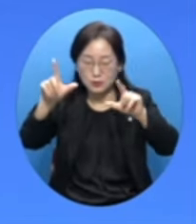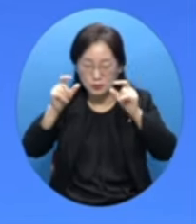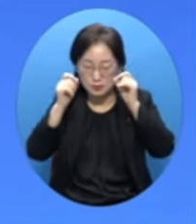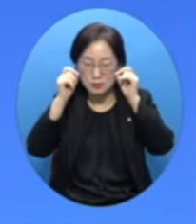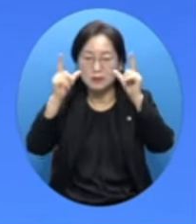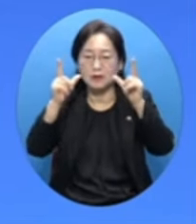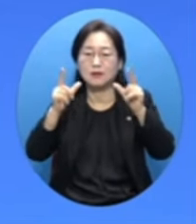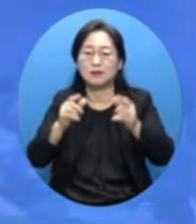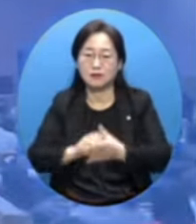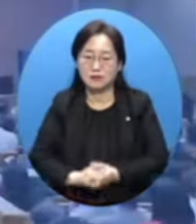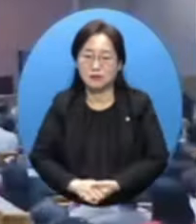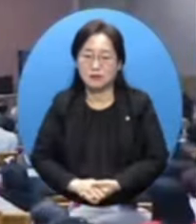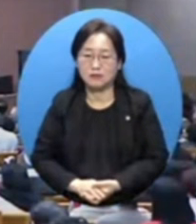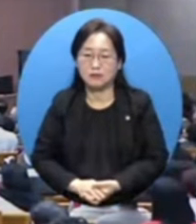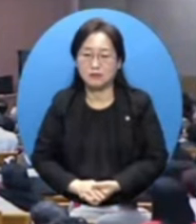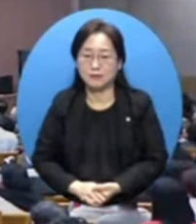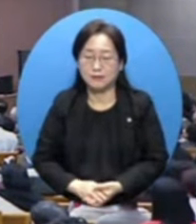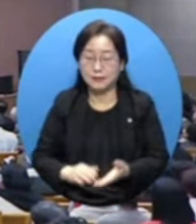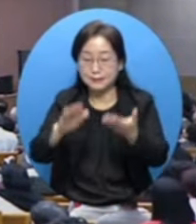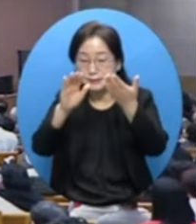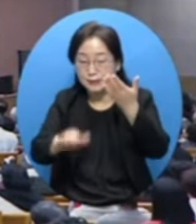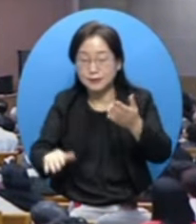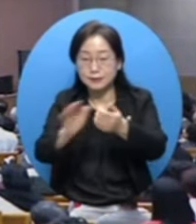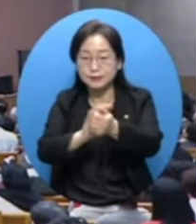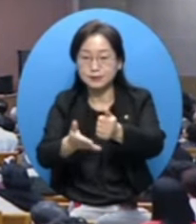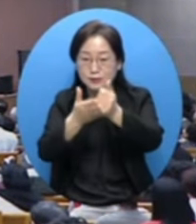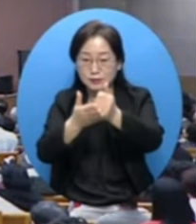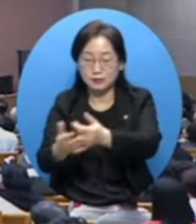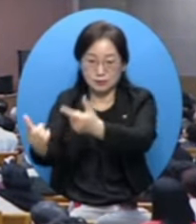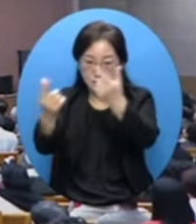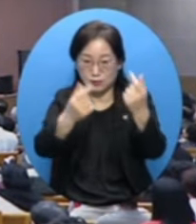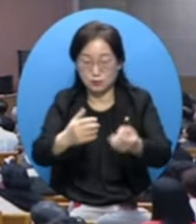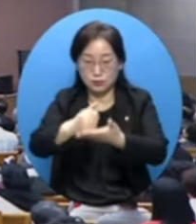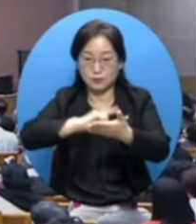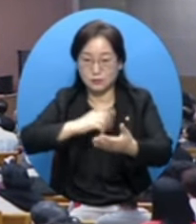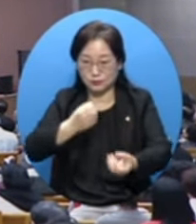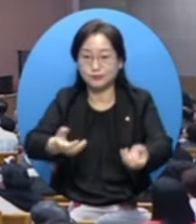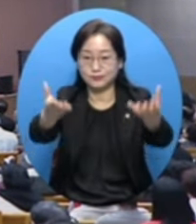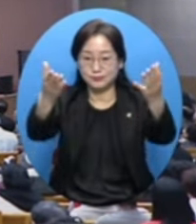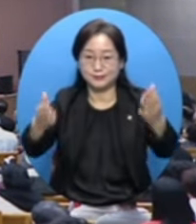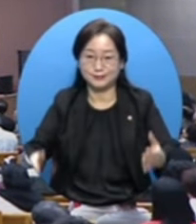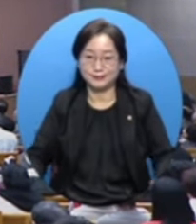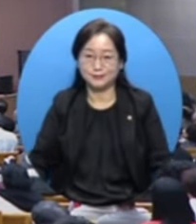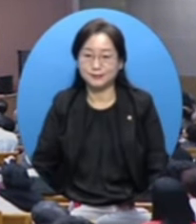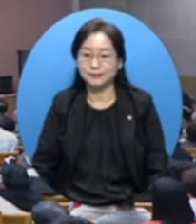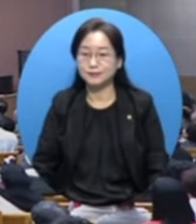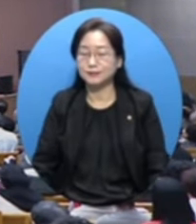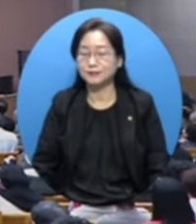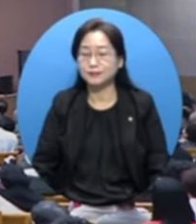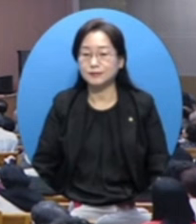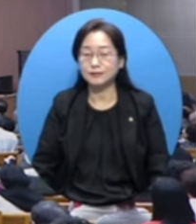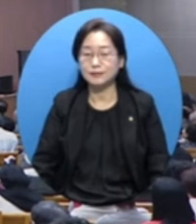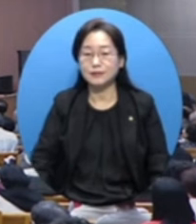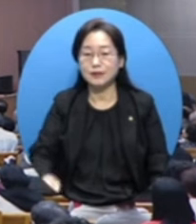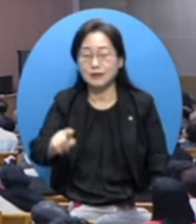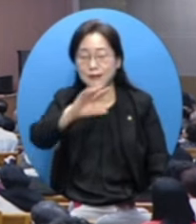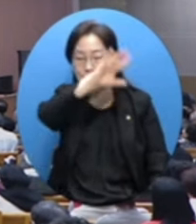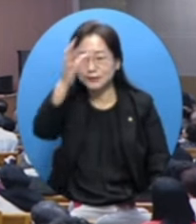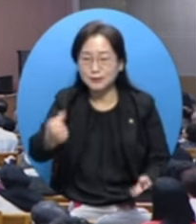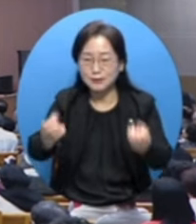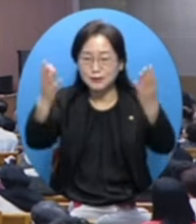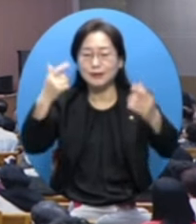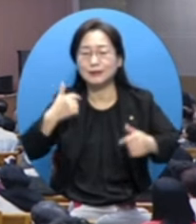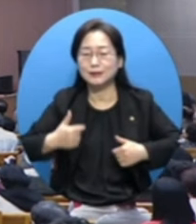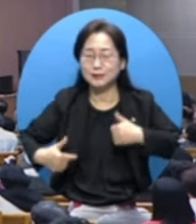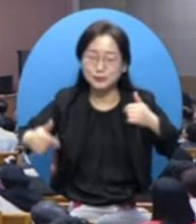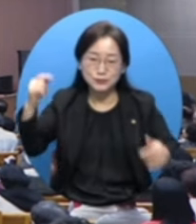깨달은 적이 있습니다 낮아서 섬기는 삶을 살아가는 여러분 모두가 되기를 주님의으로 축원합니다이 성탄의 기쁜